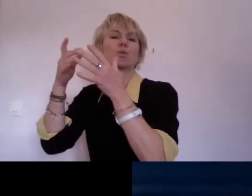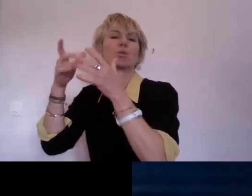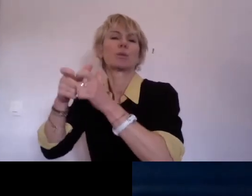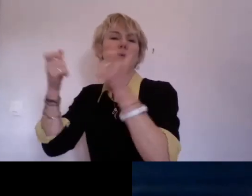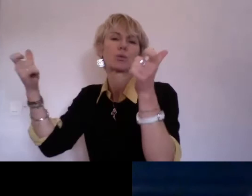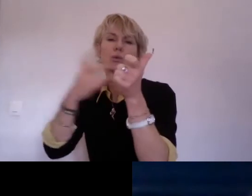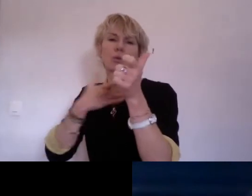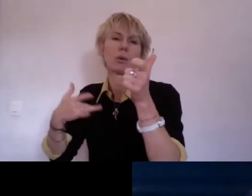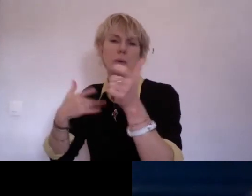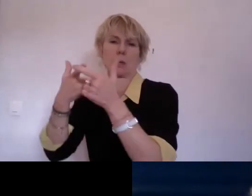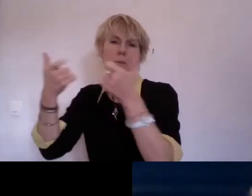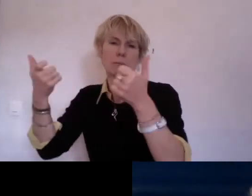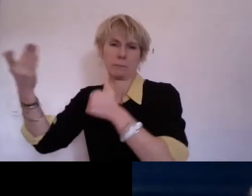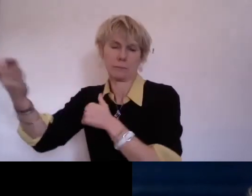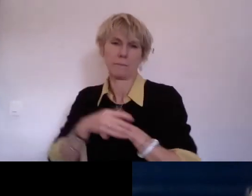avis, c'est